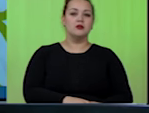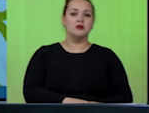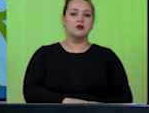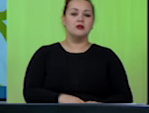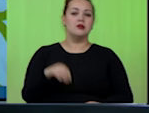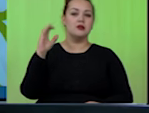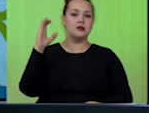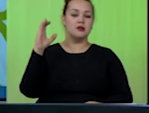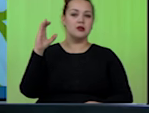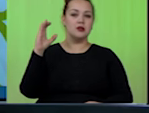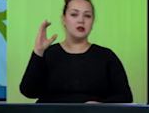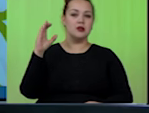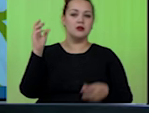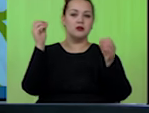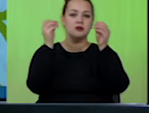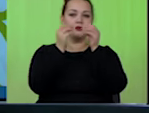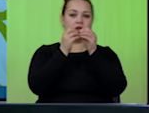120. С.